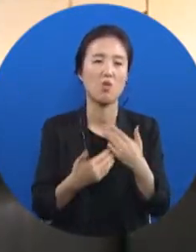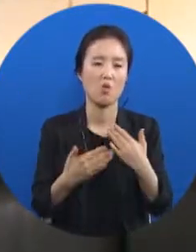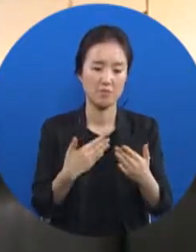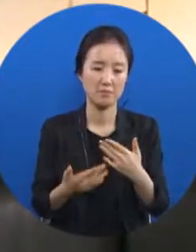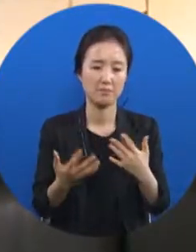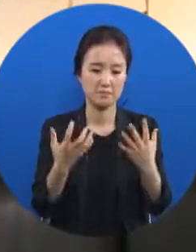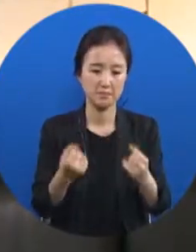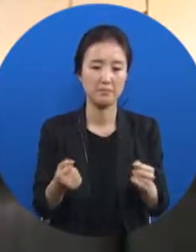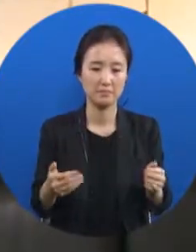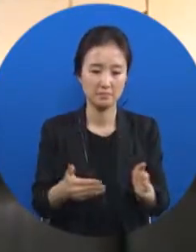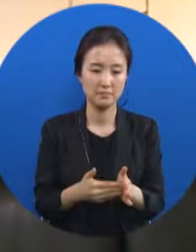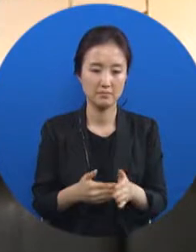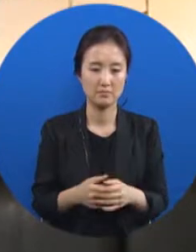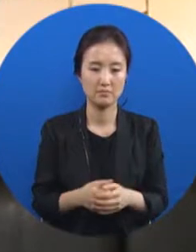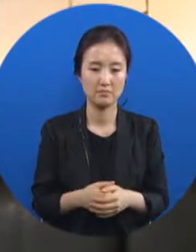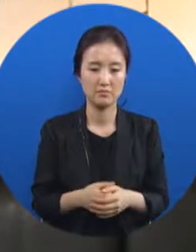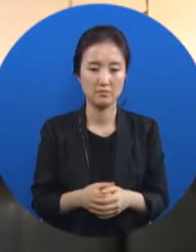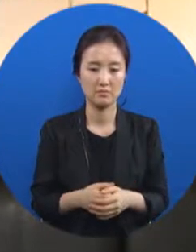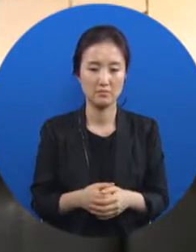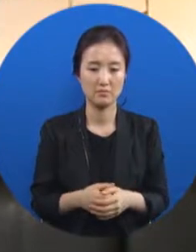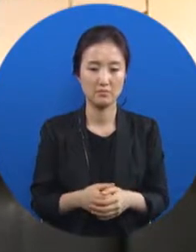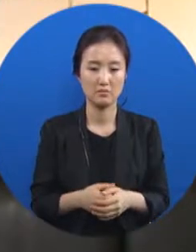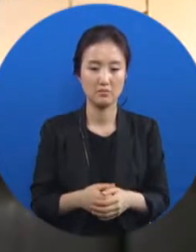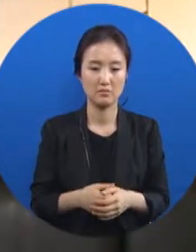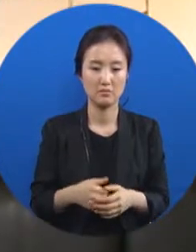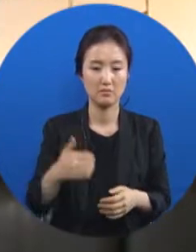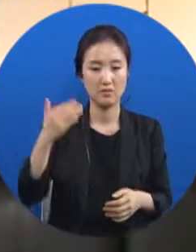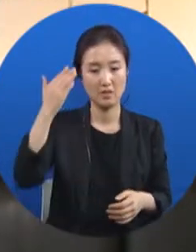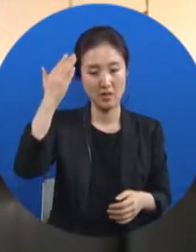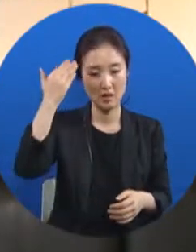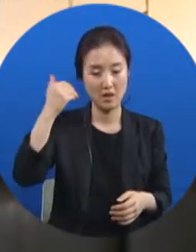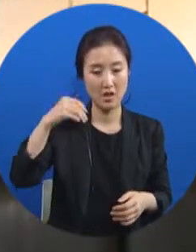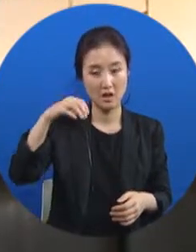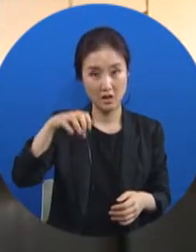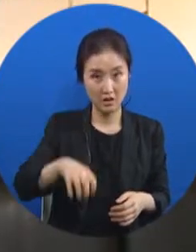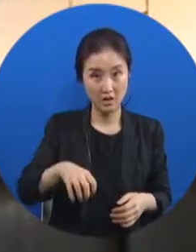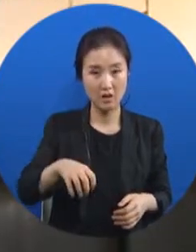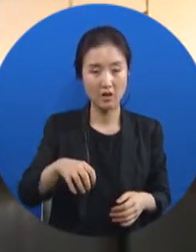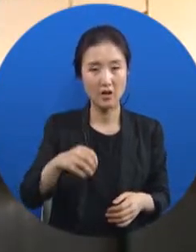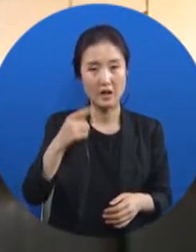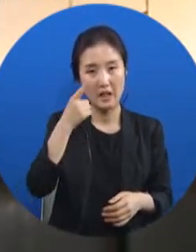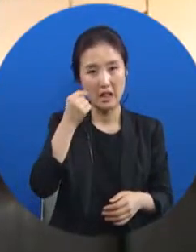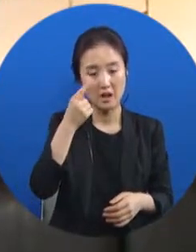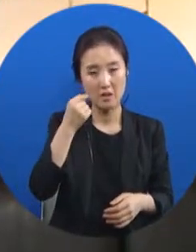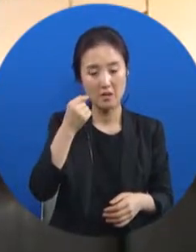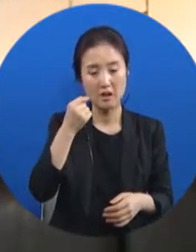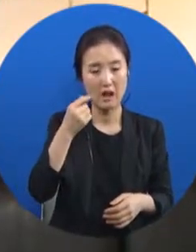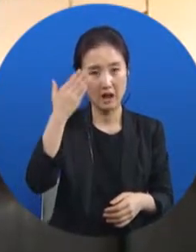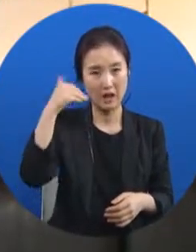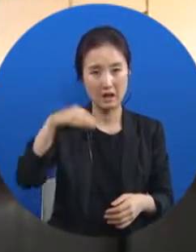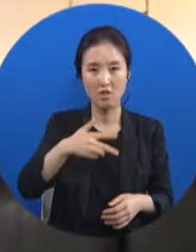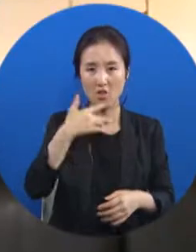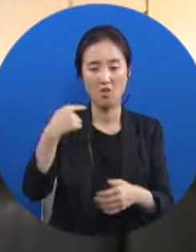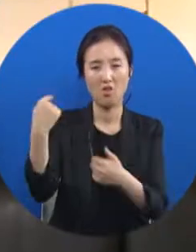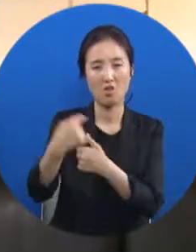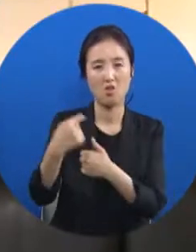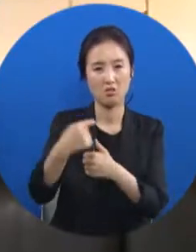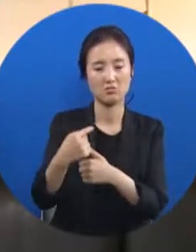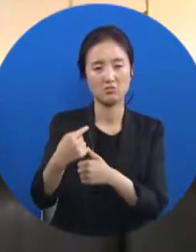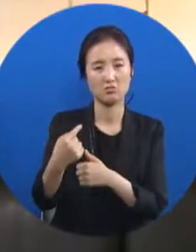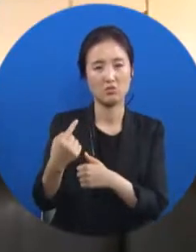근데 이건 또 어떻게 알았냐면 한국에 영어 가르치러 오신 분 중에 그 지역에서 오신 분이 있더라고. 그러면서 와 가지고 어떻게 알게